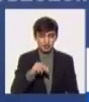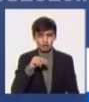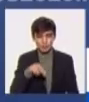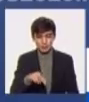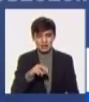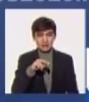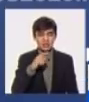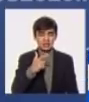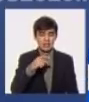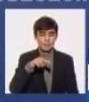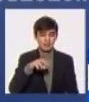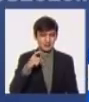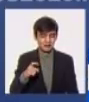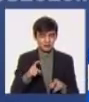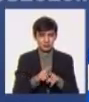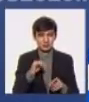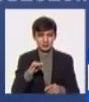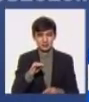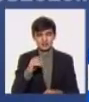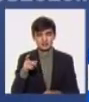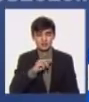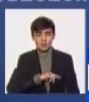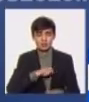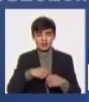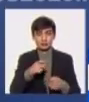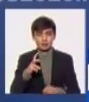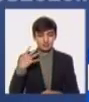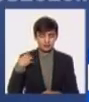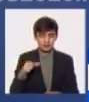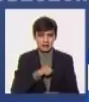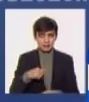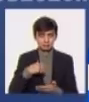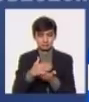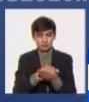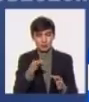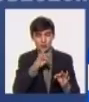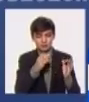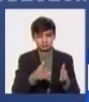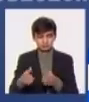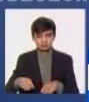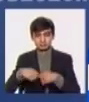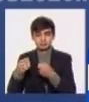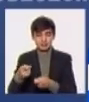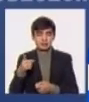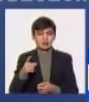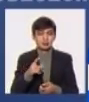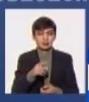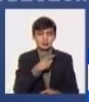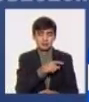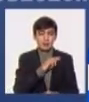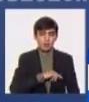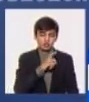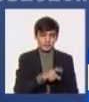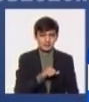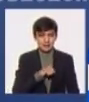ГПХ, плательщики ЕСП подают только заявление с указанием личных данных. Также работник может и сам подать заявление,